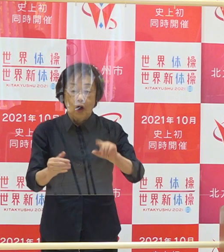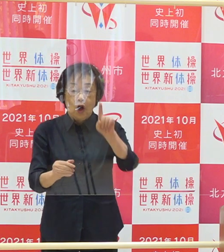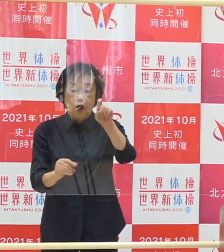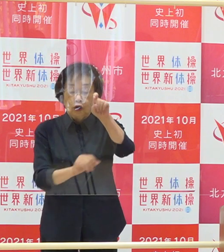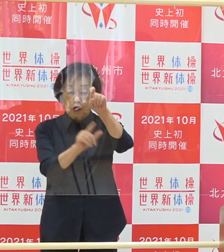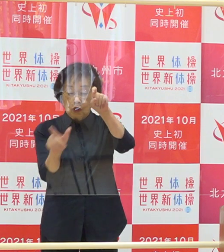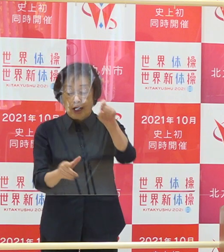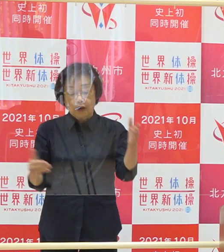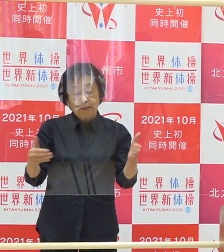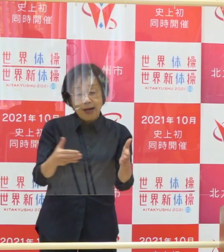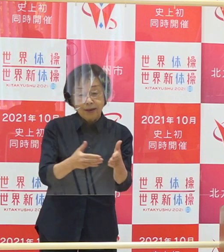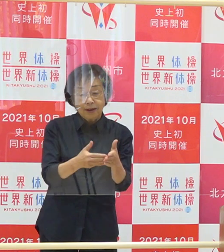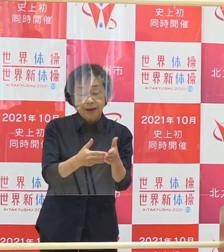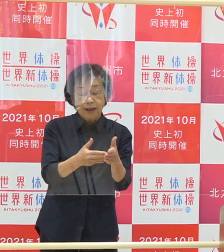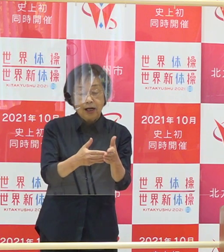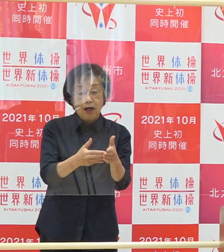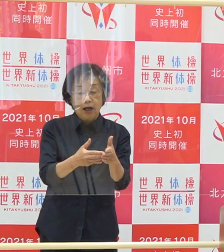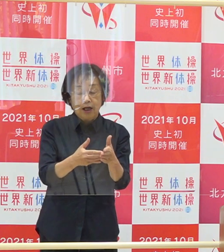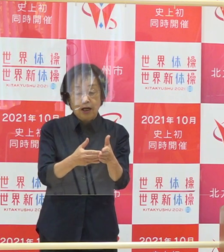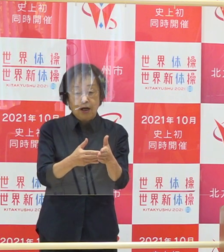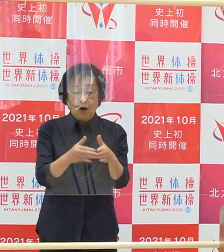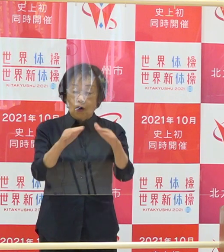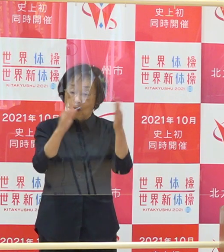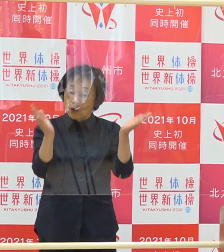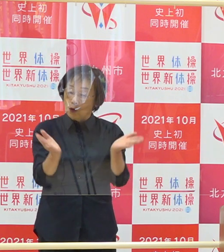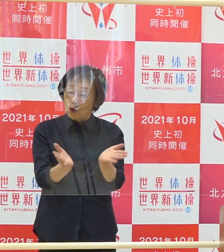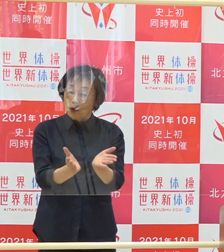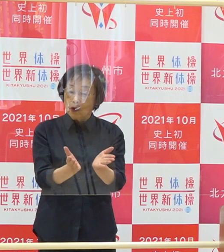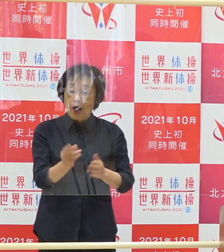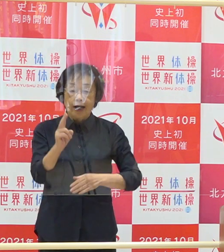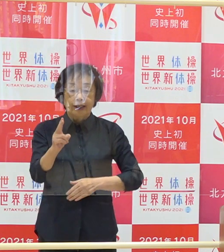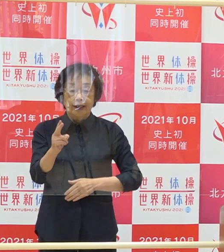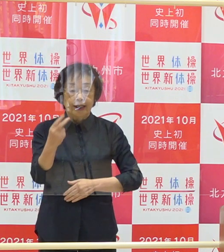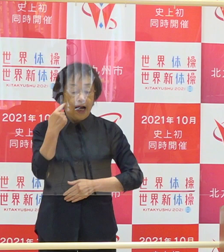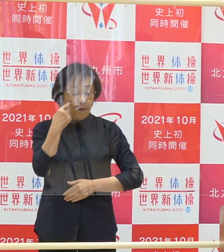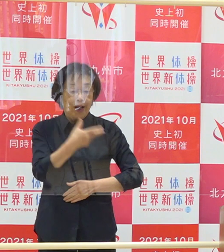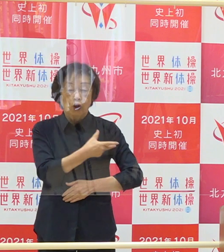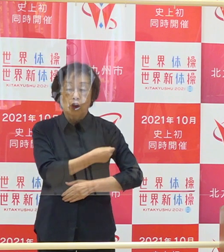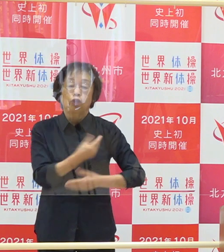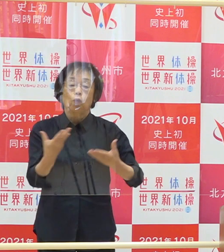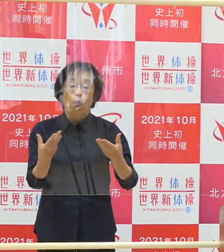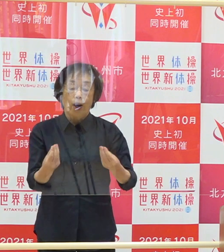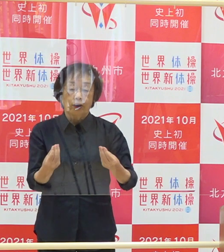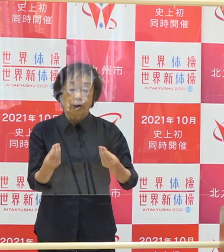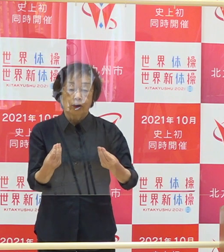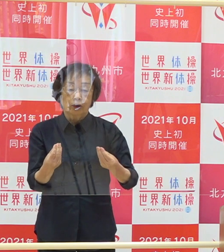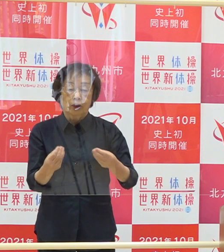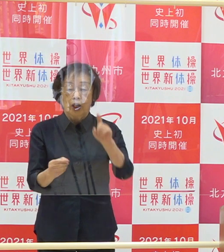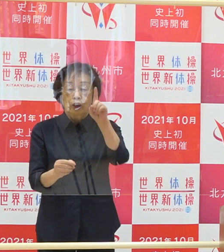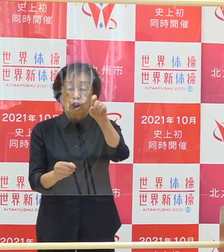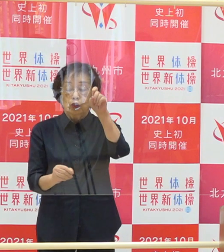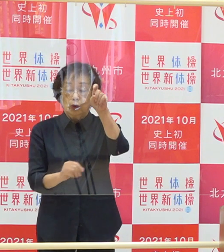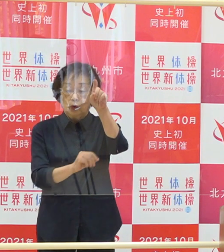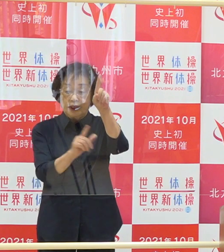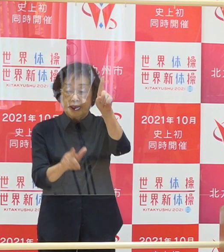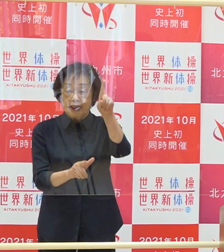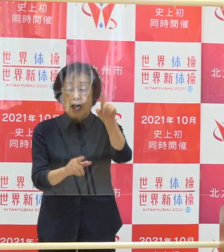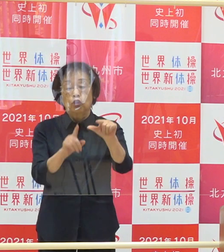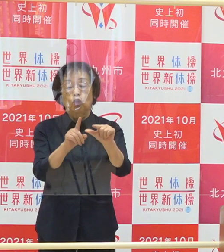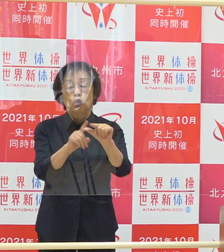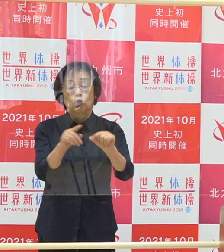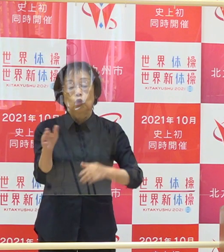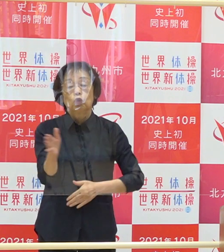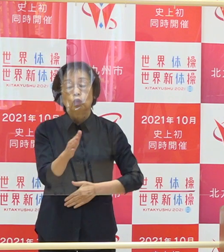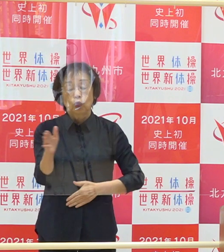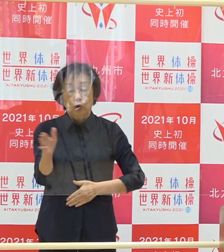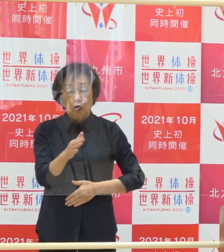の方が2回の接種を完了する見込みであります。また来月の半ばになりますと